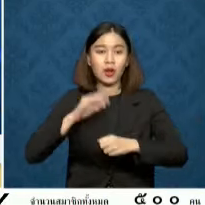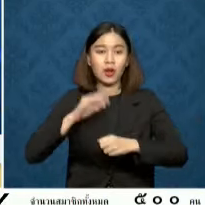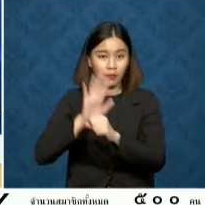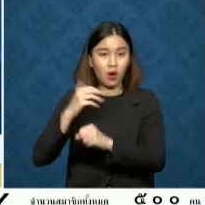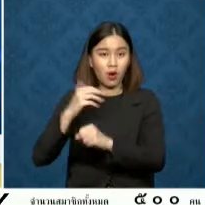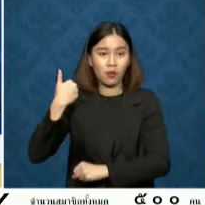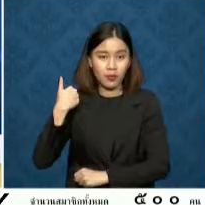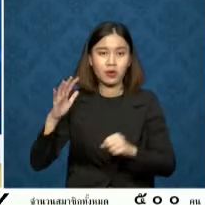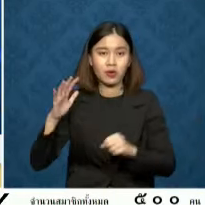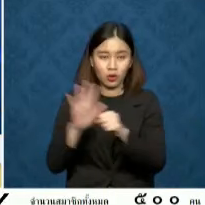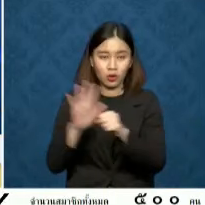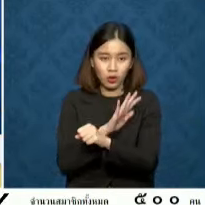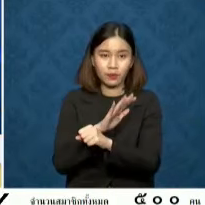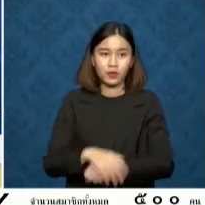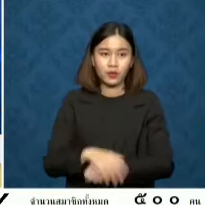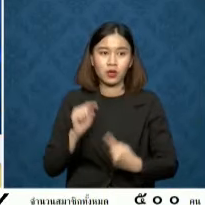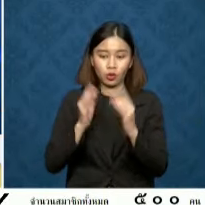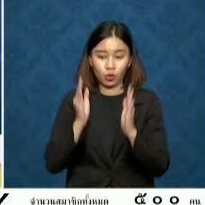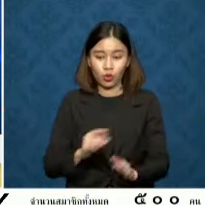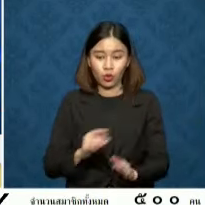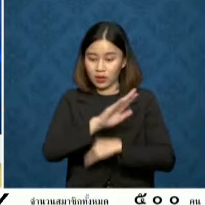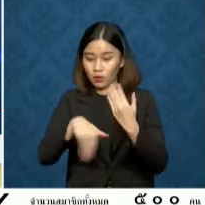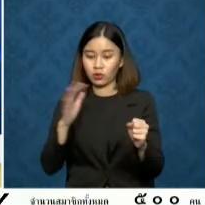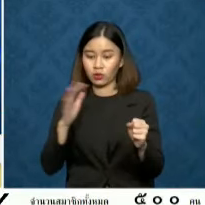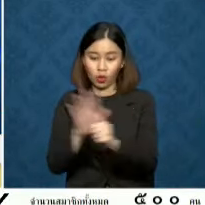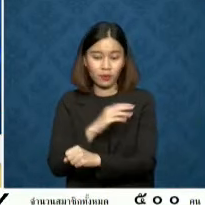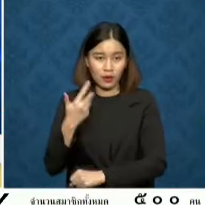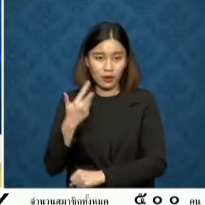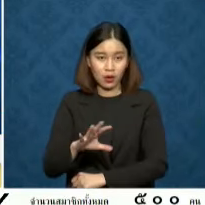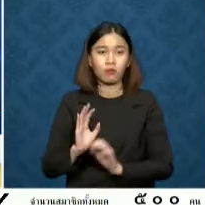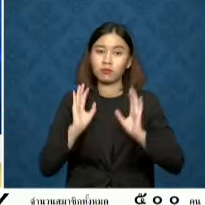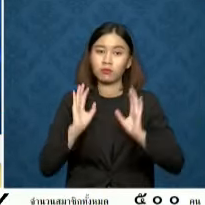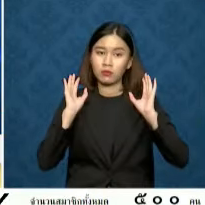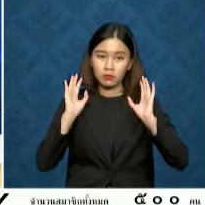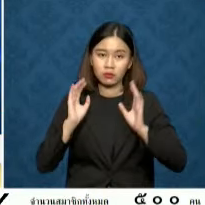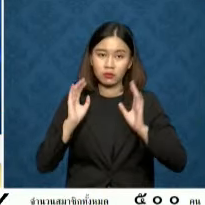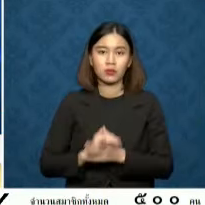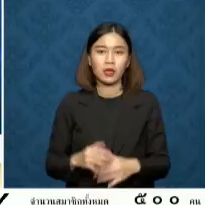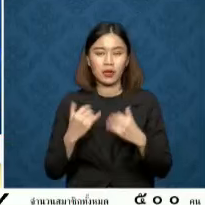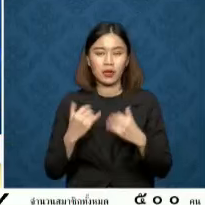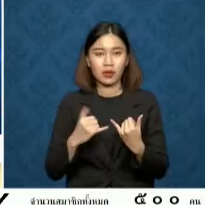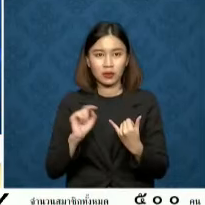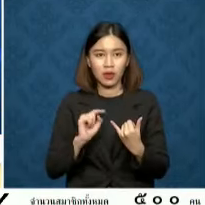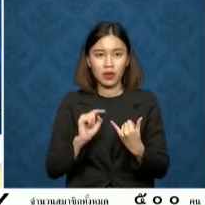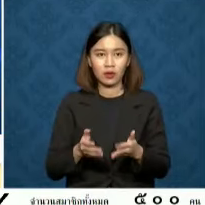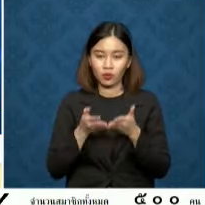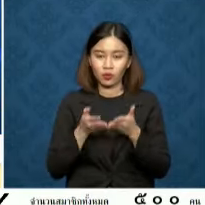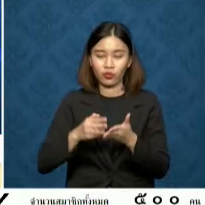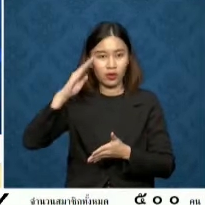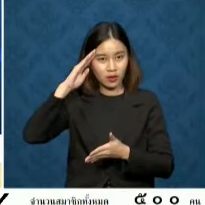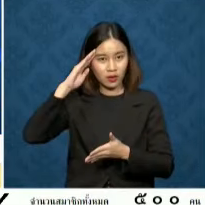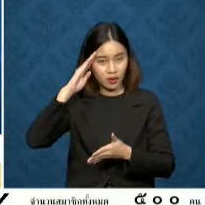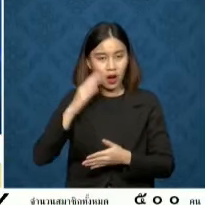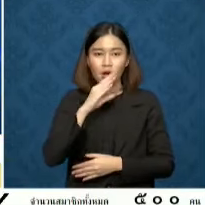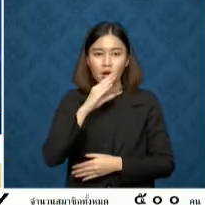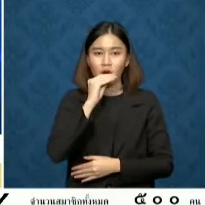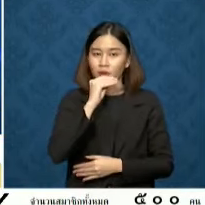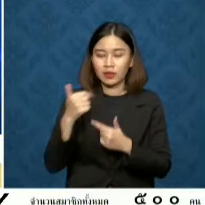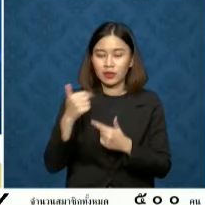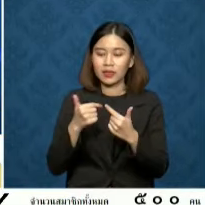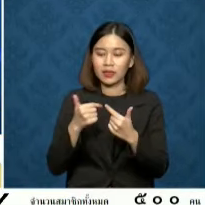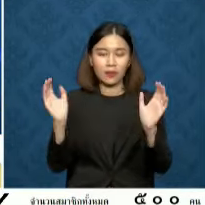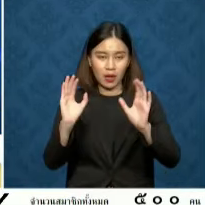ไปครบกับกำลังพลแล้วนะแค่นั้นเองซึ่งประเด็นนี้กองทัพเรือต้องเลิกแถเลยครับมันเลิกเถียงกันได้แล้วครับ